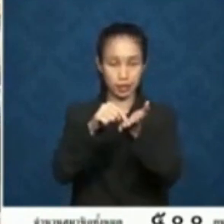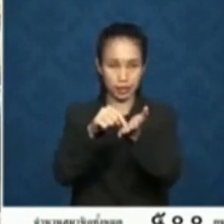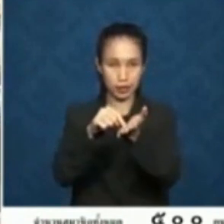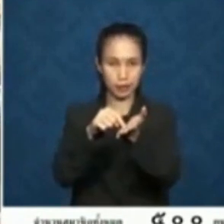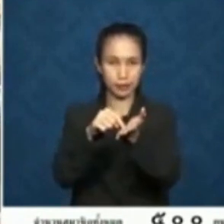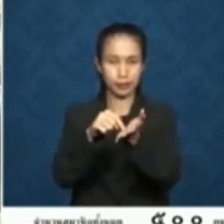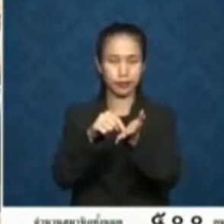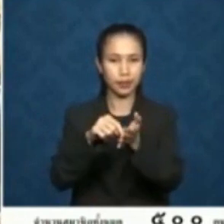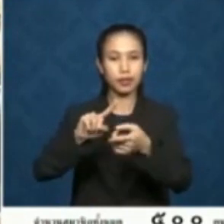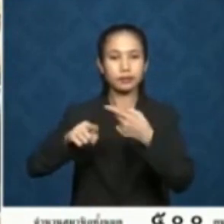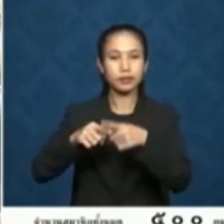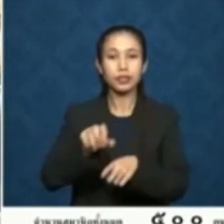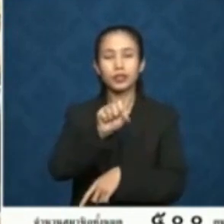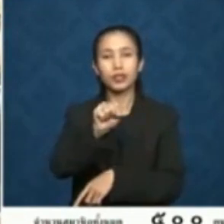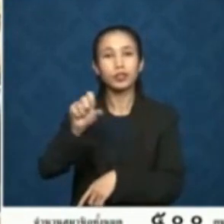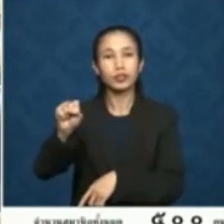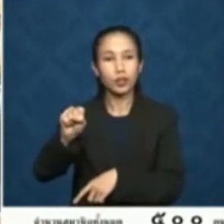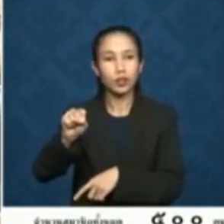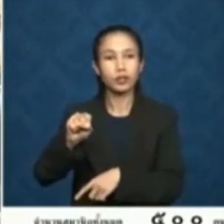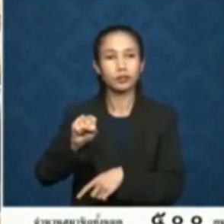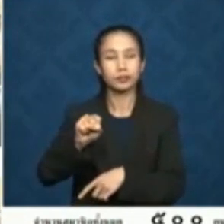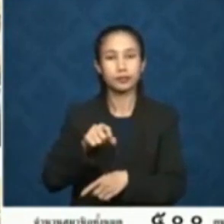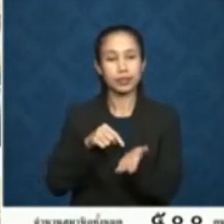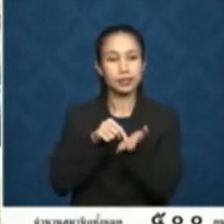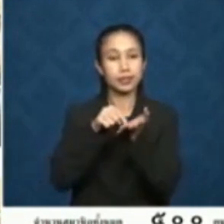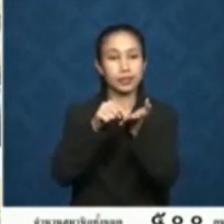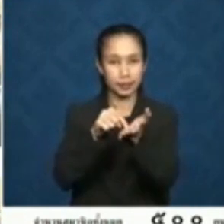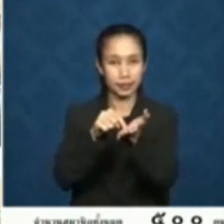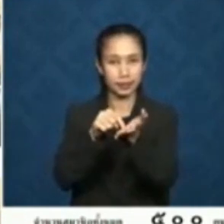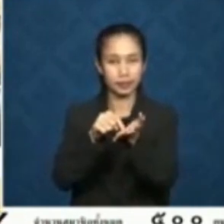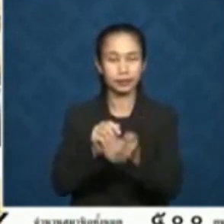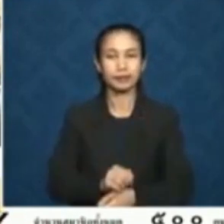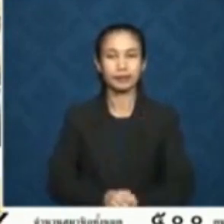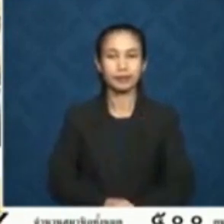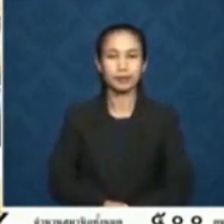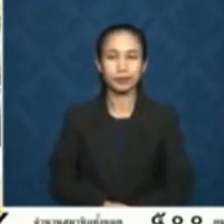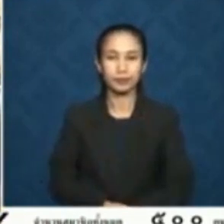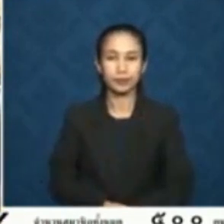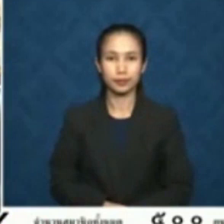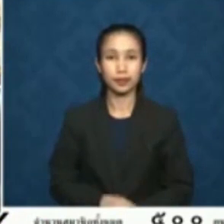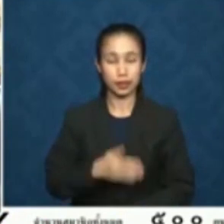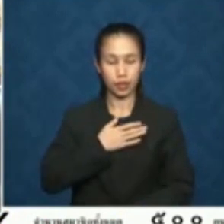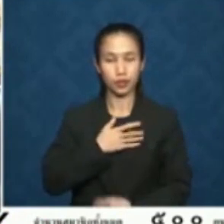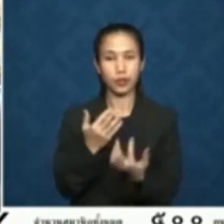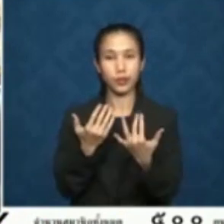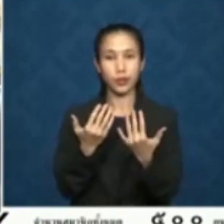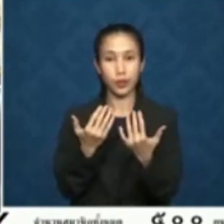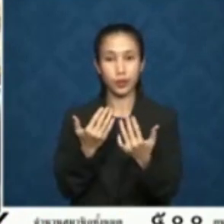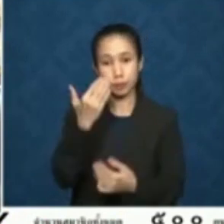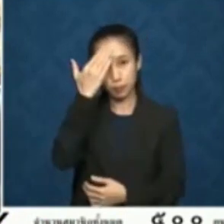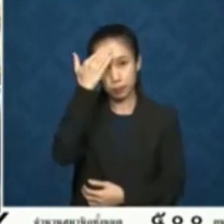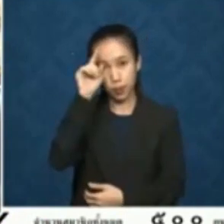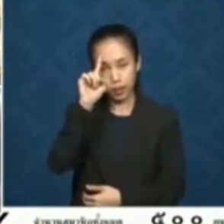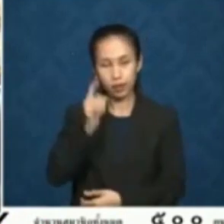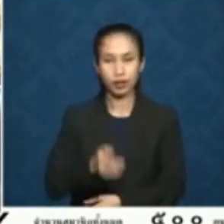ายที่เสนอโดยพรรคภูมิใจไทยโดยเพื่อนสมาชิกนะครับท่านสสโกแพรท่านวรสิทธิ์เลียงประสิทธิ์เนี่ย